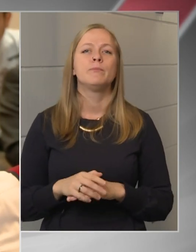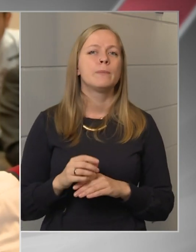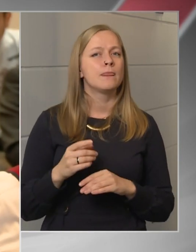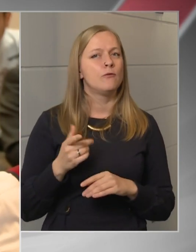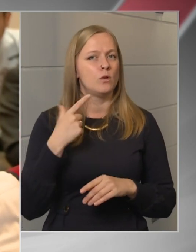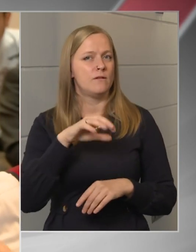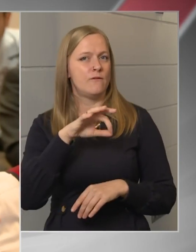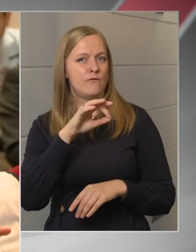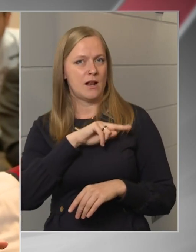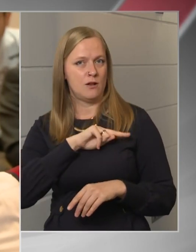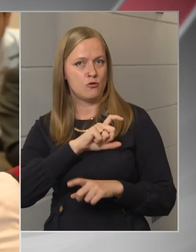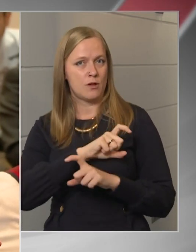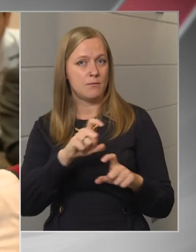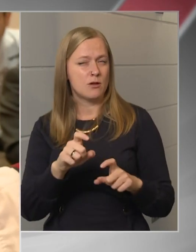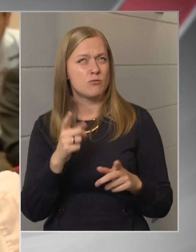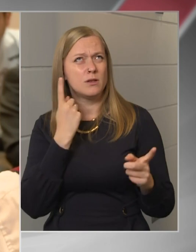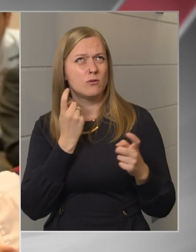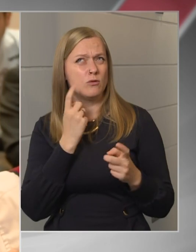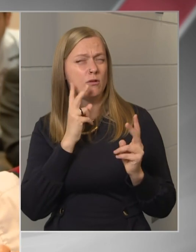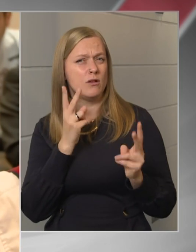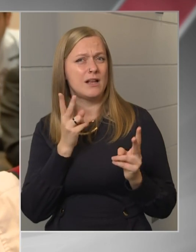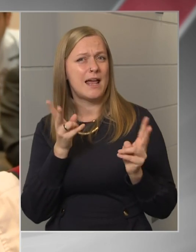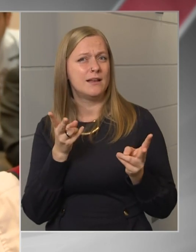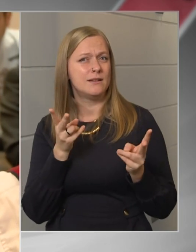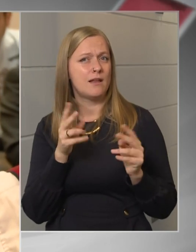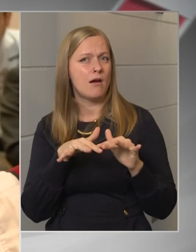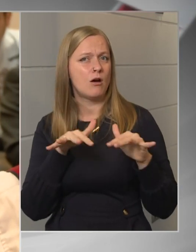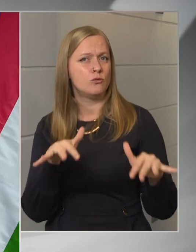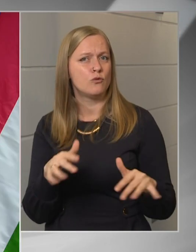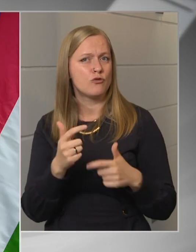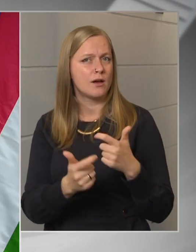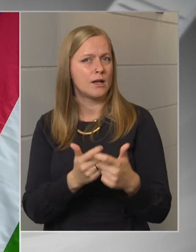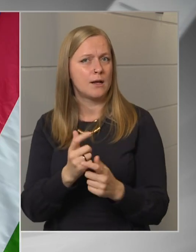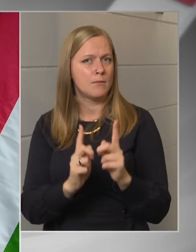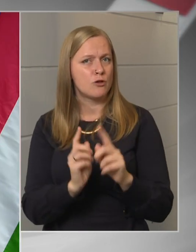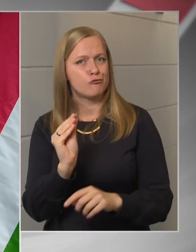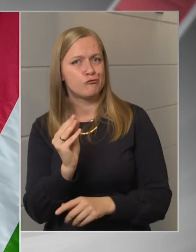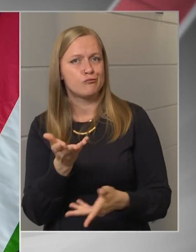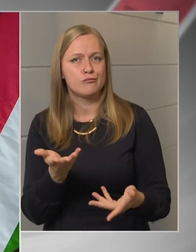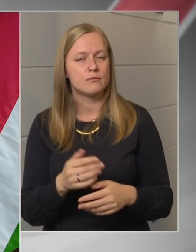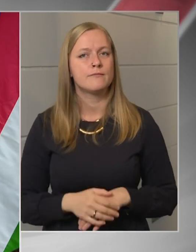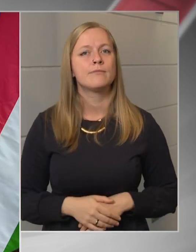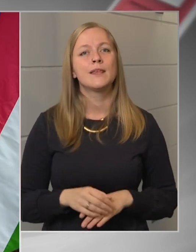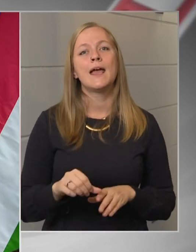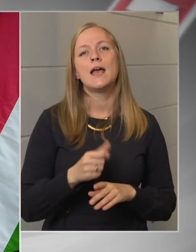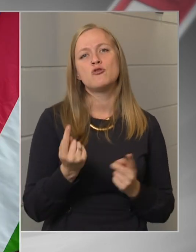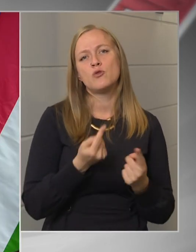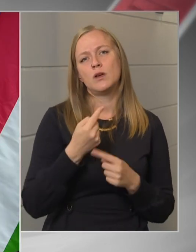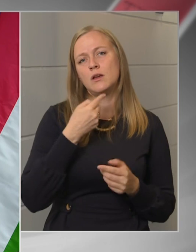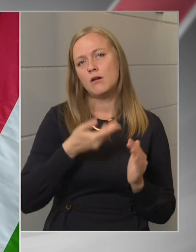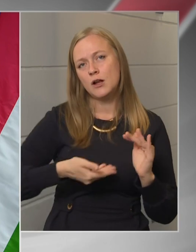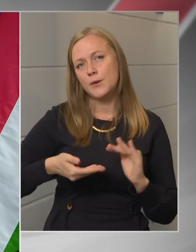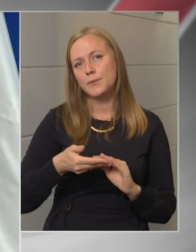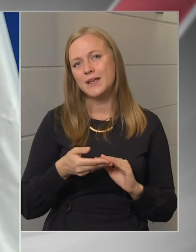a dologról, és hogy itt ebben az esetben van-e, lehet-e hatósági lépést tenni? Az első hírek szerint, de még